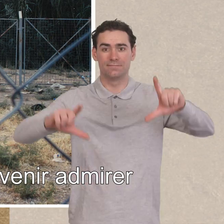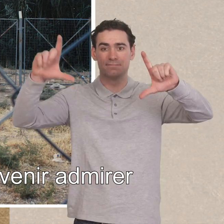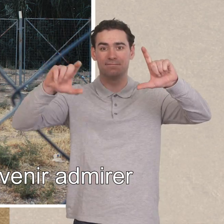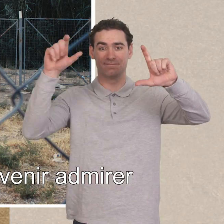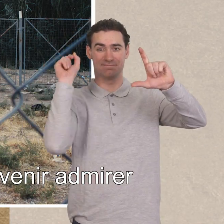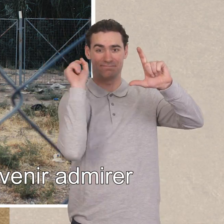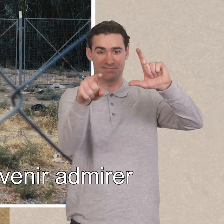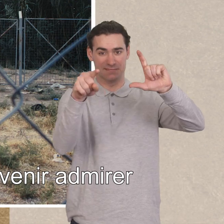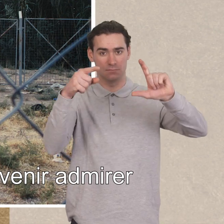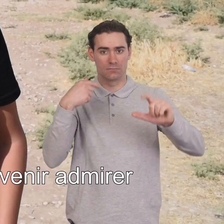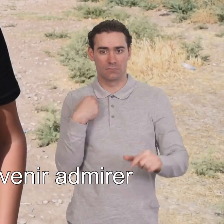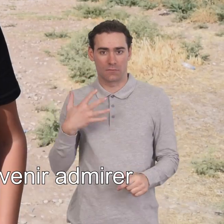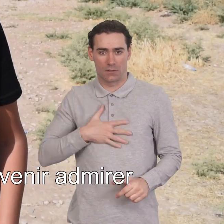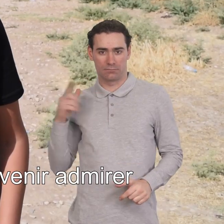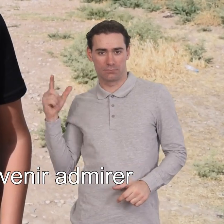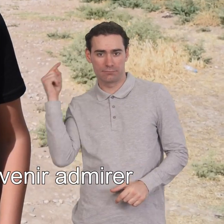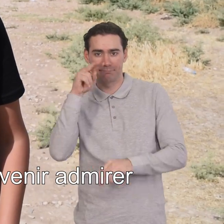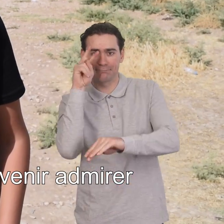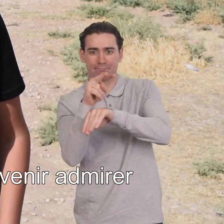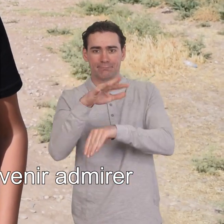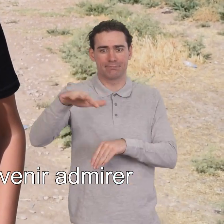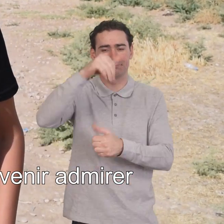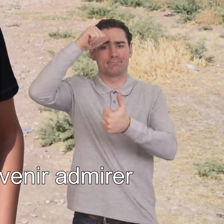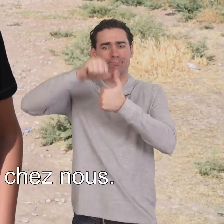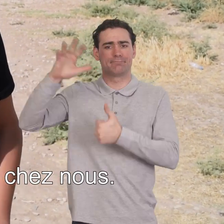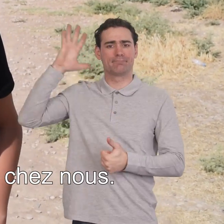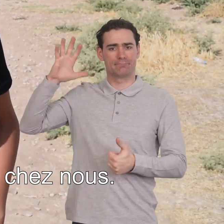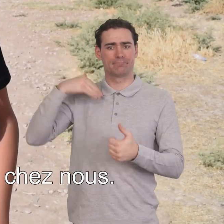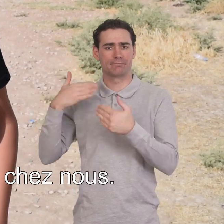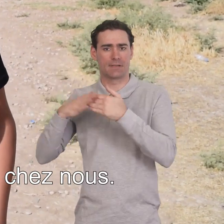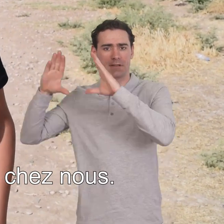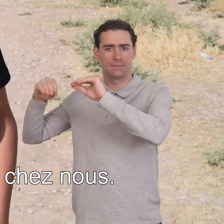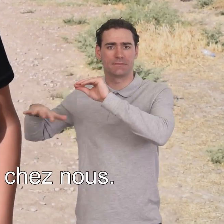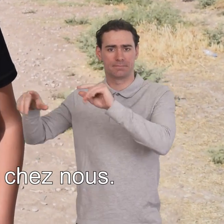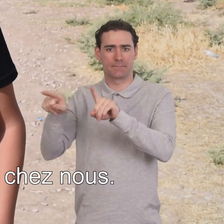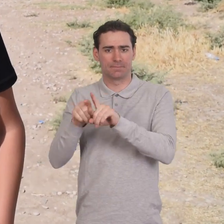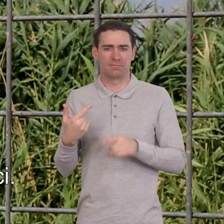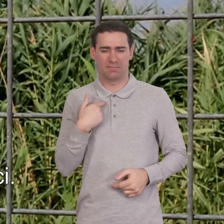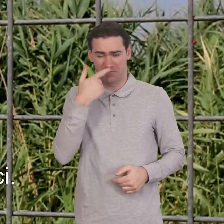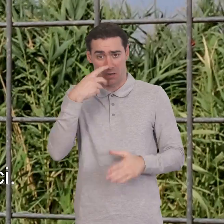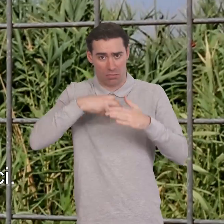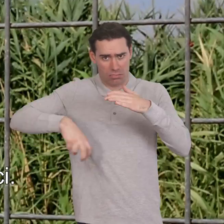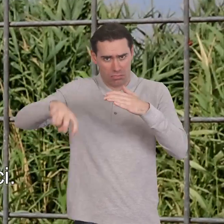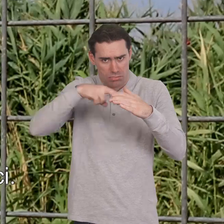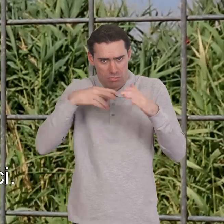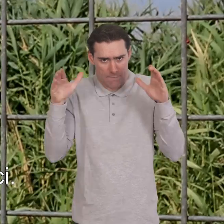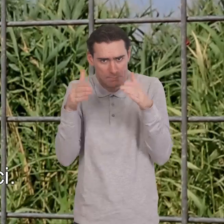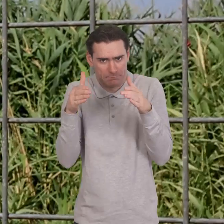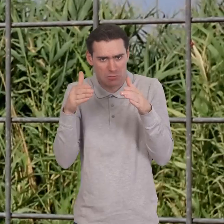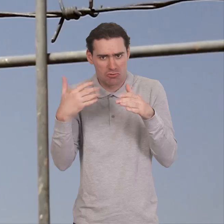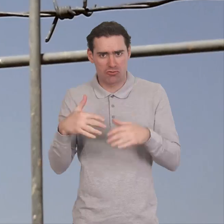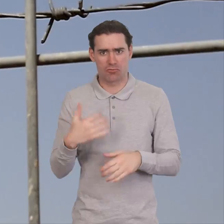J'ai pris cette photo car on aime venir admirer la vue ici. Ça nous rappelle le paysage de chez nous. On se sent enfermé ici.